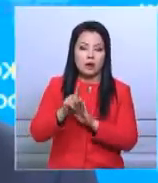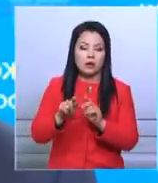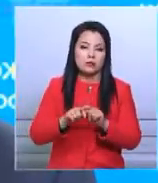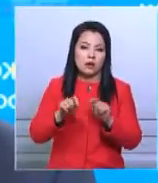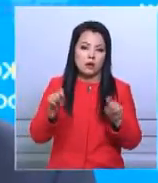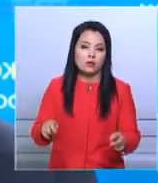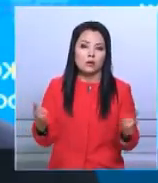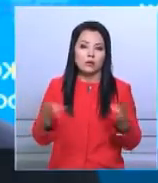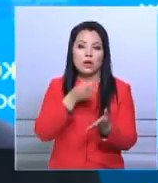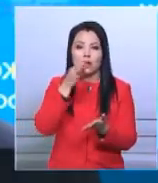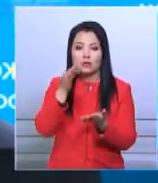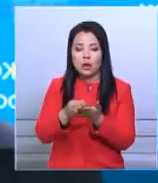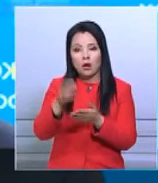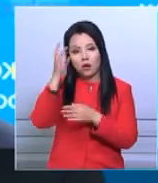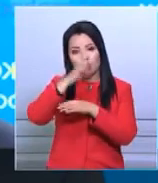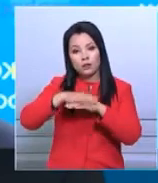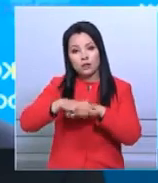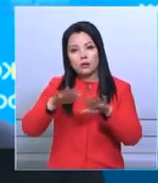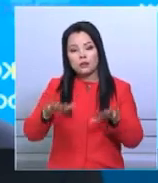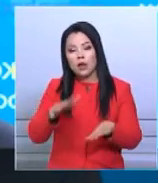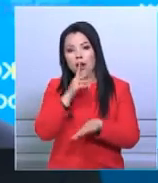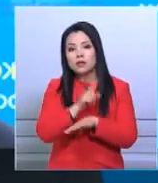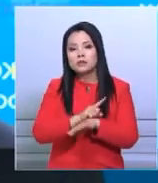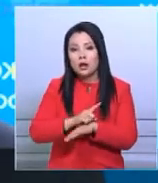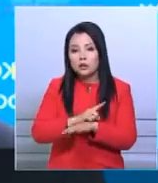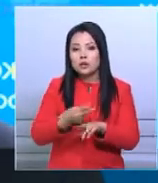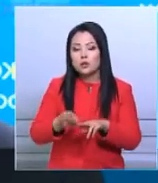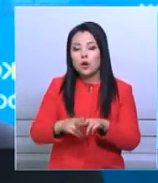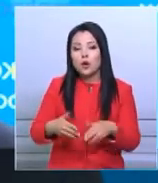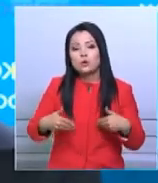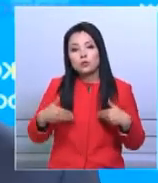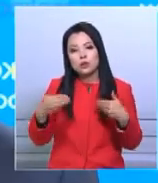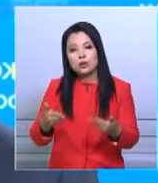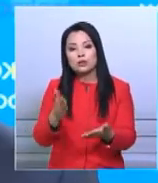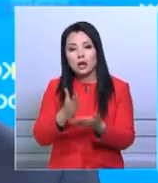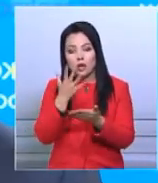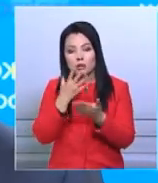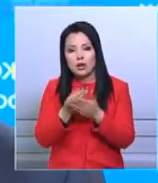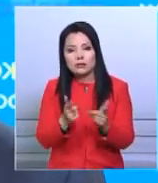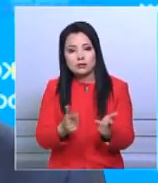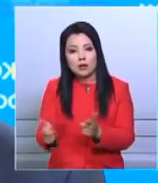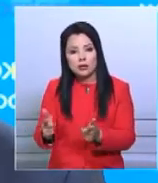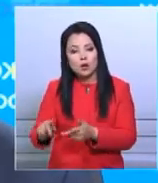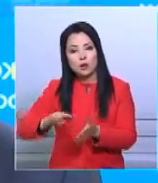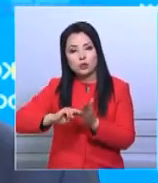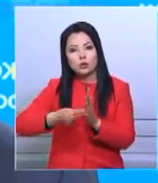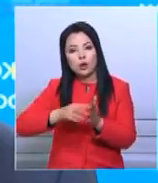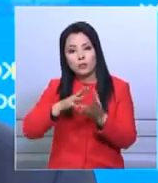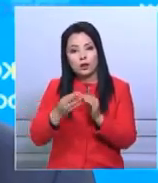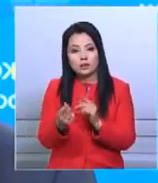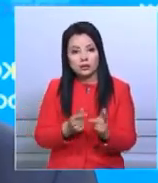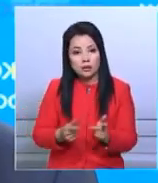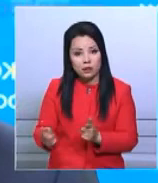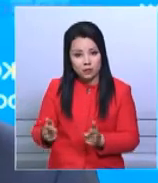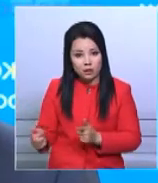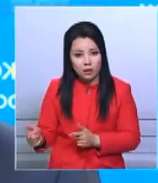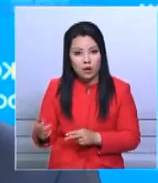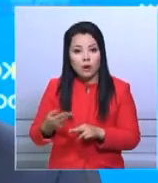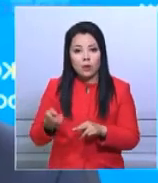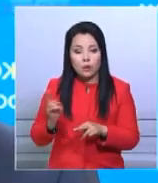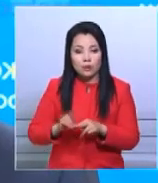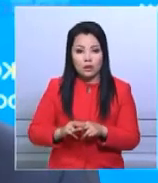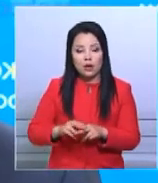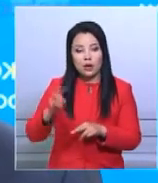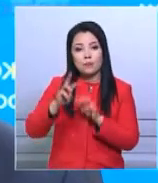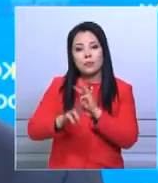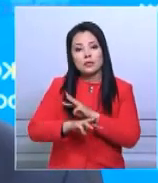сағатта көп ұзақ талқылаудан кейін ұсыныстар даярланды. Сол ұсыныстардың жобасы даярланды. Соны